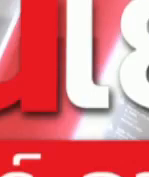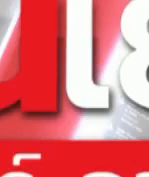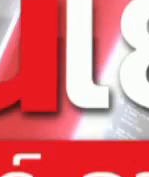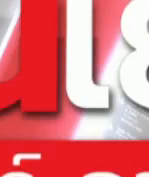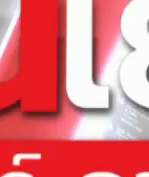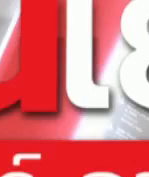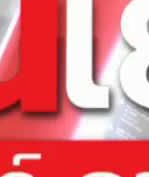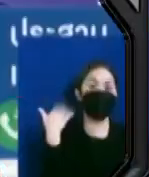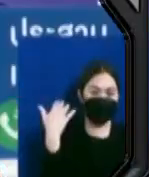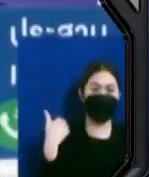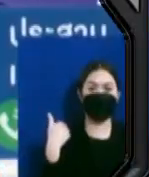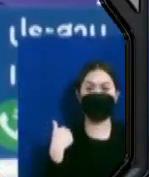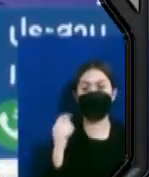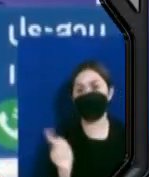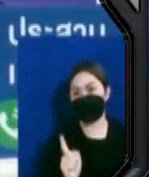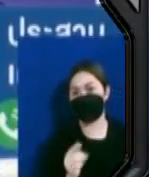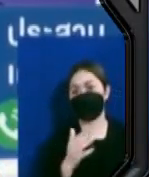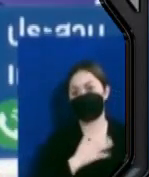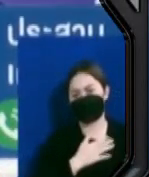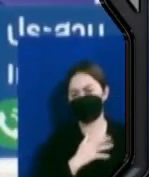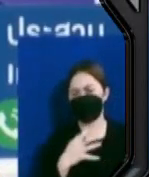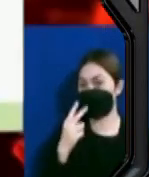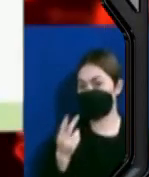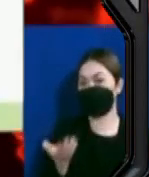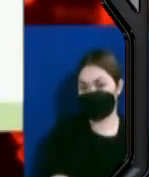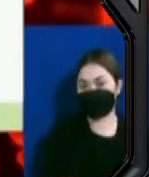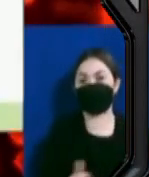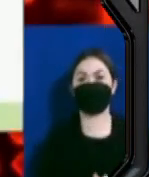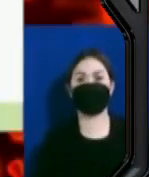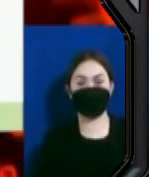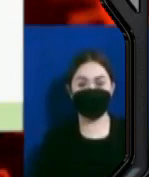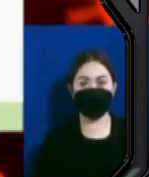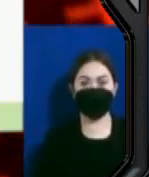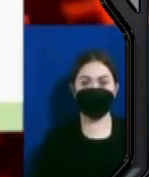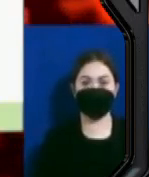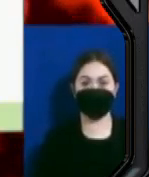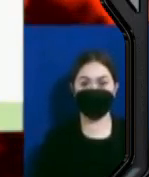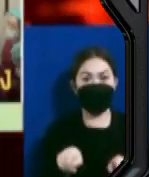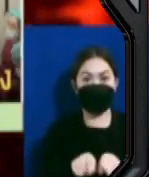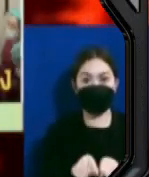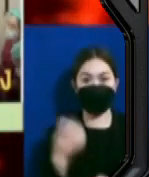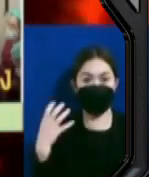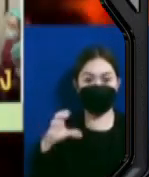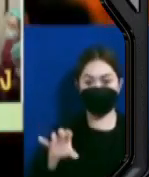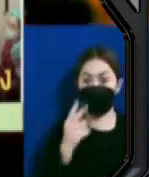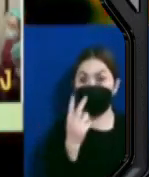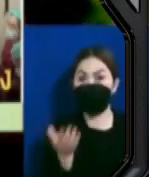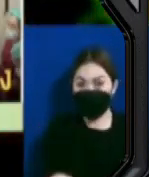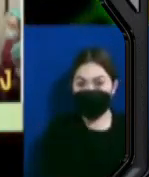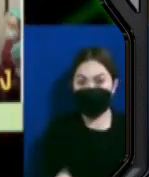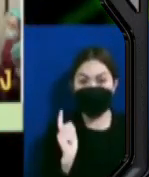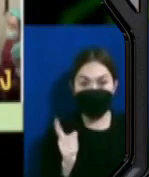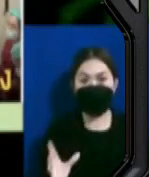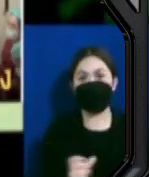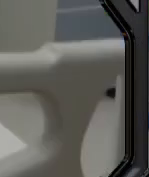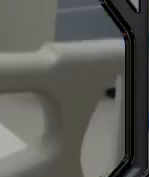ค่ะวันนี้ธนาธิบดีกรมการแพทย์ท่านออกมายอมรับเรื่องของจำนวนเตียงที่ไม่เพียงพอนะคะท่านให้ตัวเลขมาด้วยว่าเพียงแค่เดือนเดียวเท่า